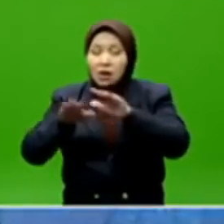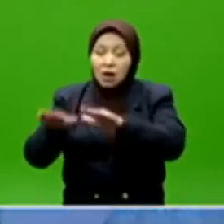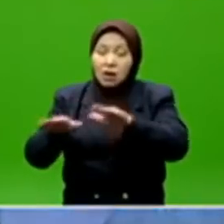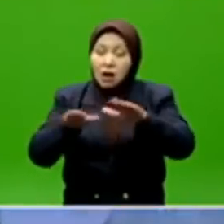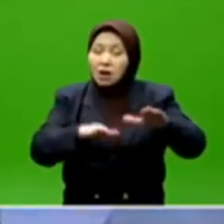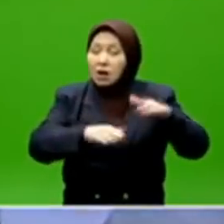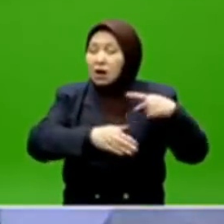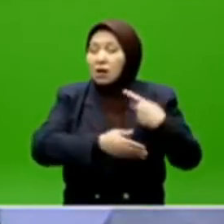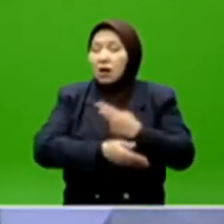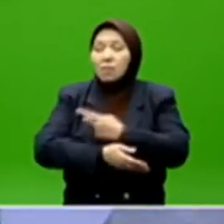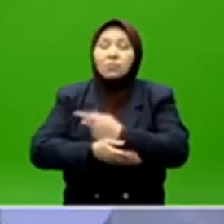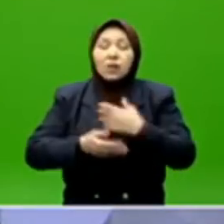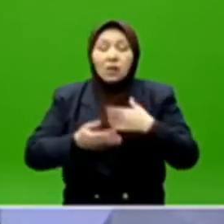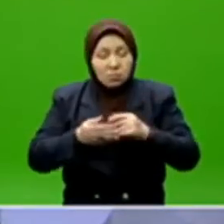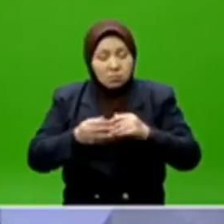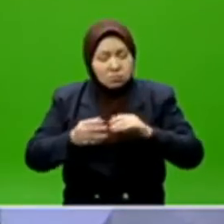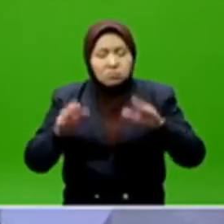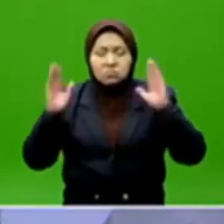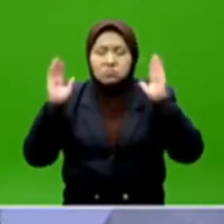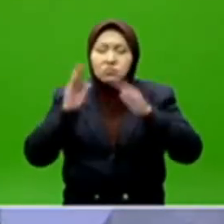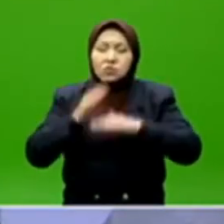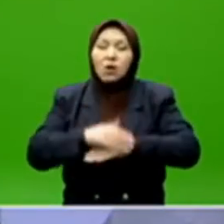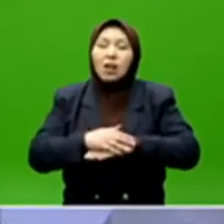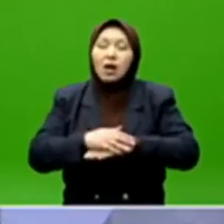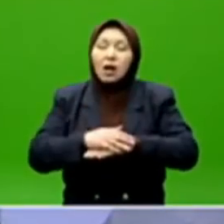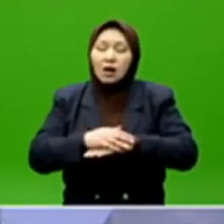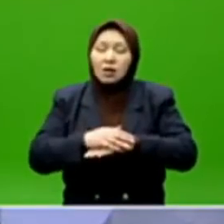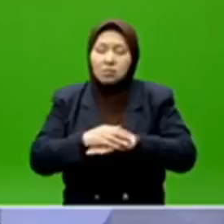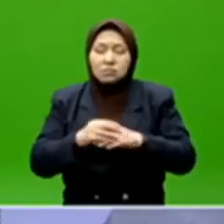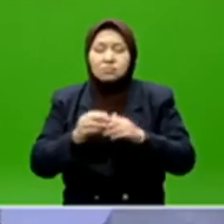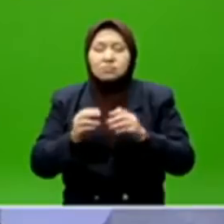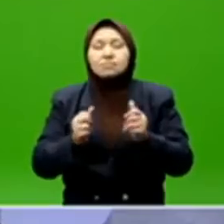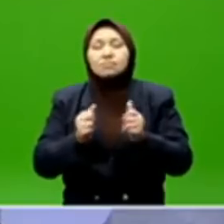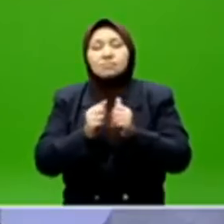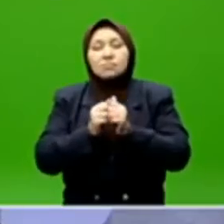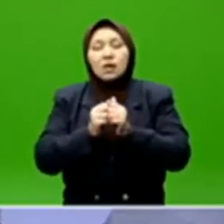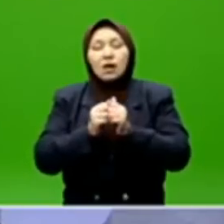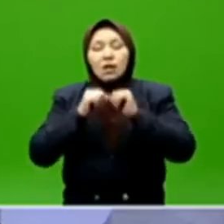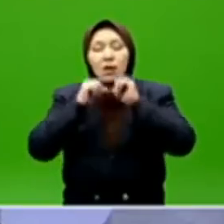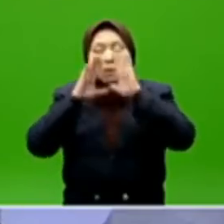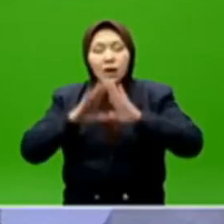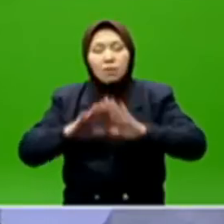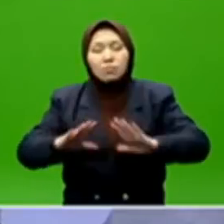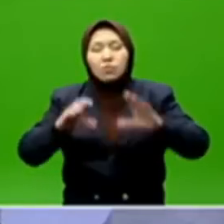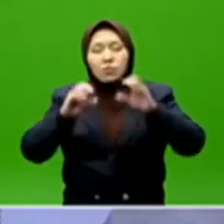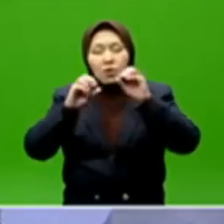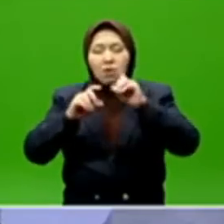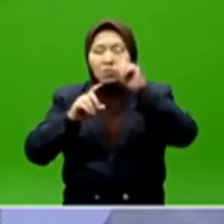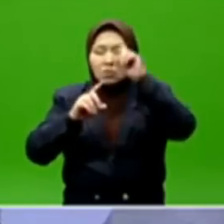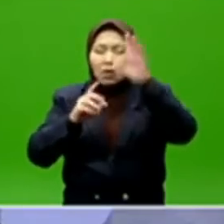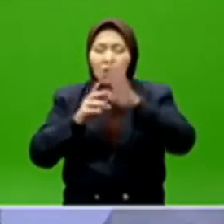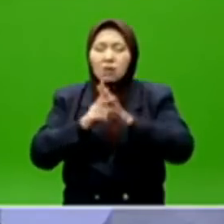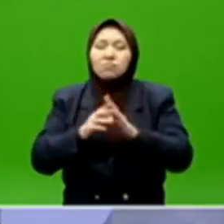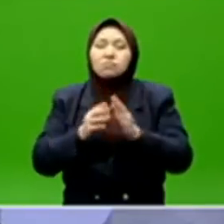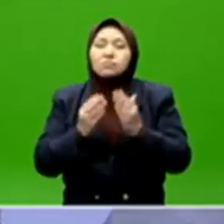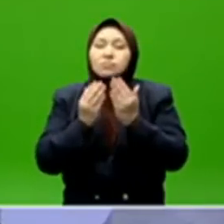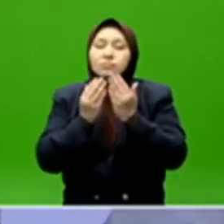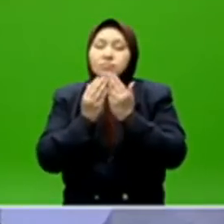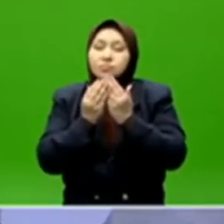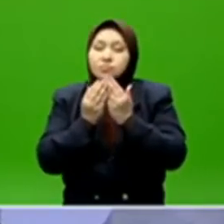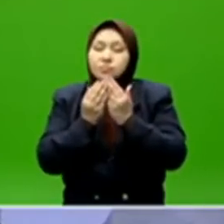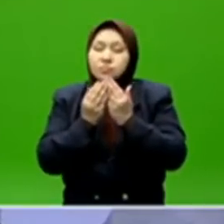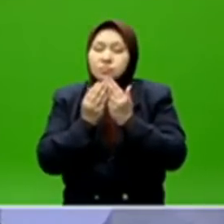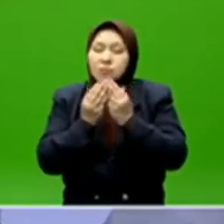kami mendirikan salat ya Allah. Birahmatika ya Arhamar Rahimin. Ya Allah, ya Rahman wa ya